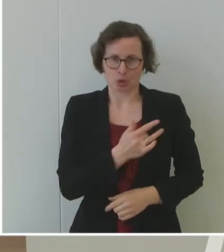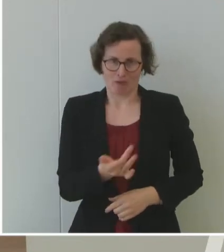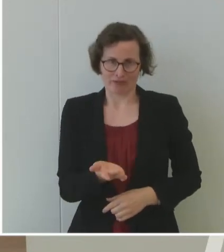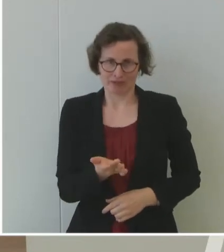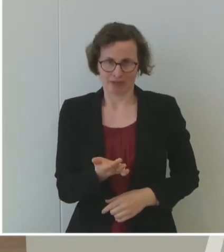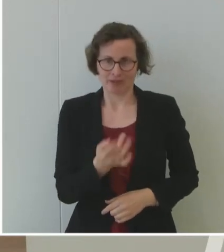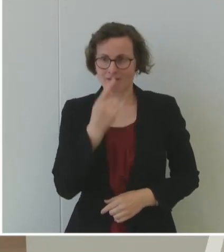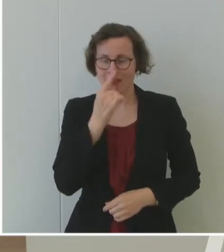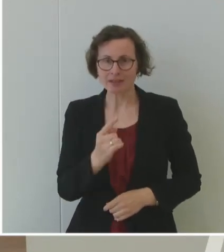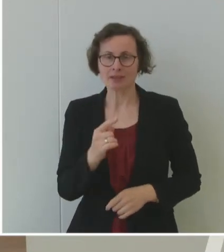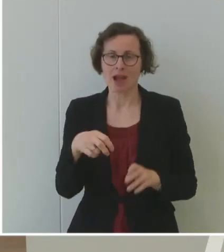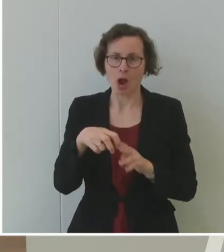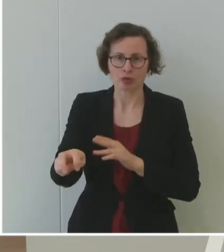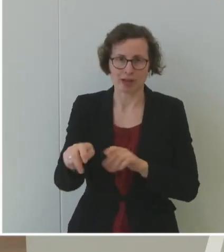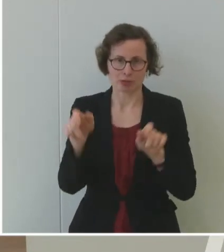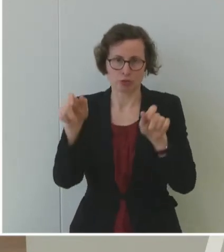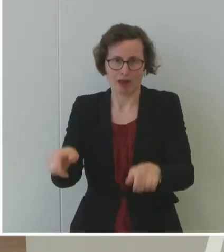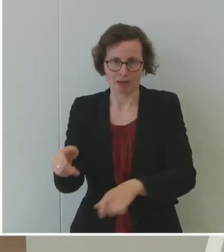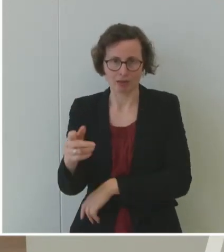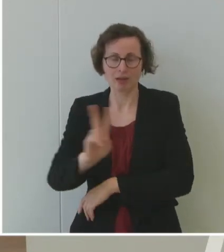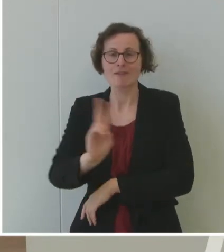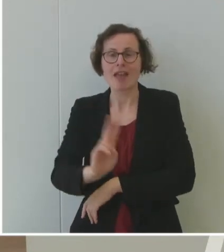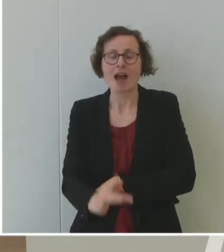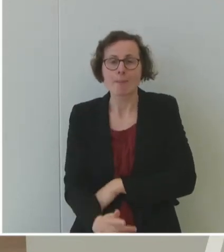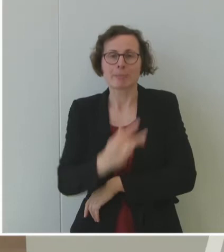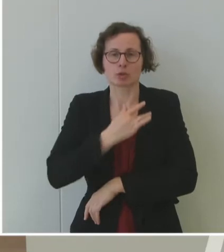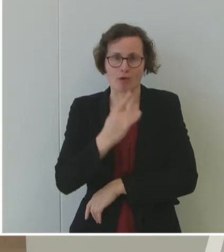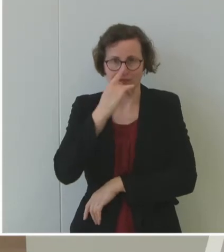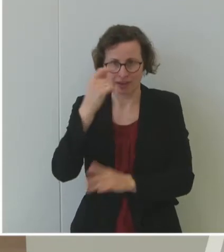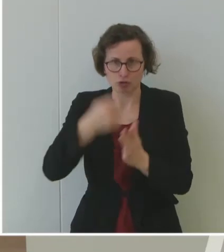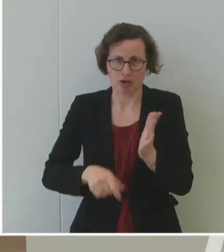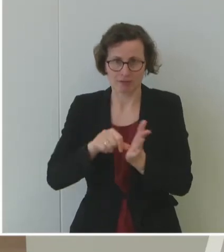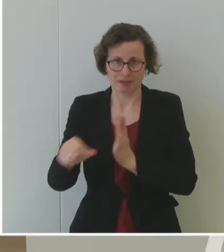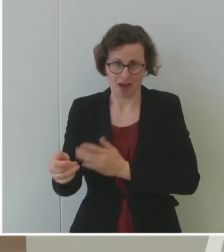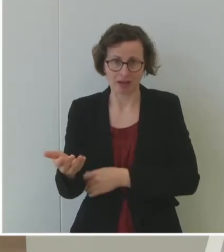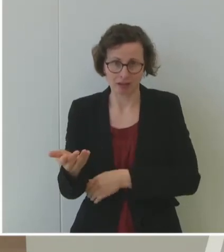Wen trifft denn eine Ausgangssperre? Wen treffen denn die Bußgelder? Ja, es ist richtig.